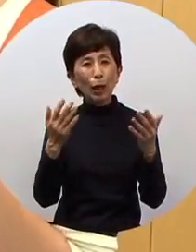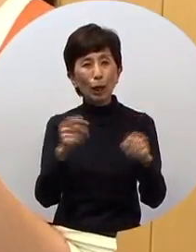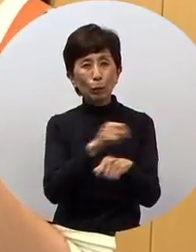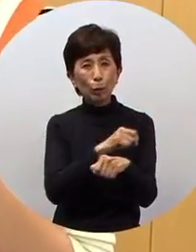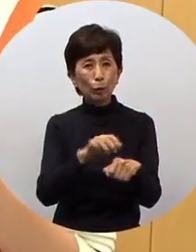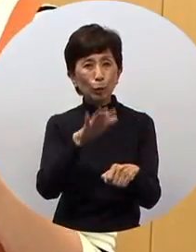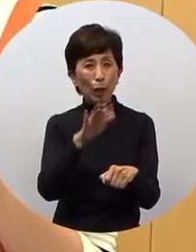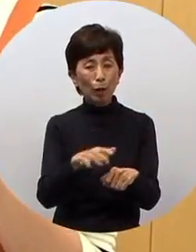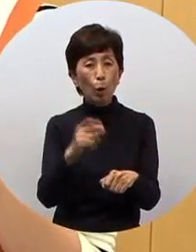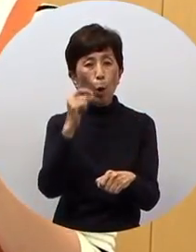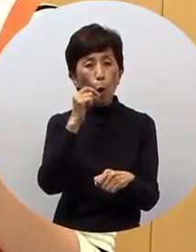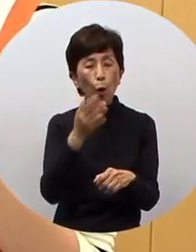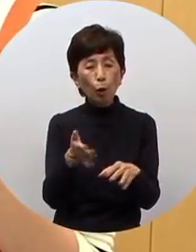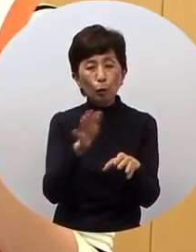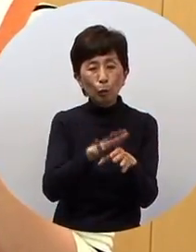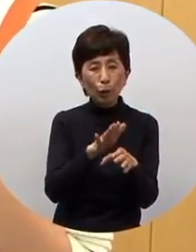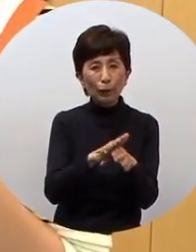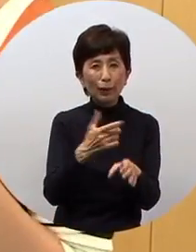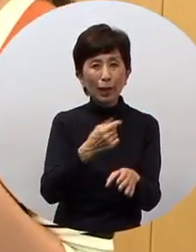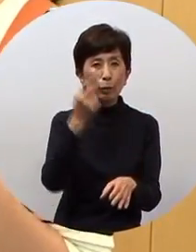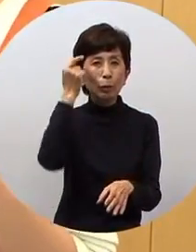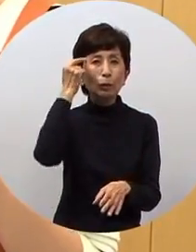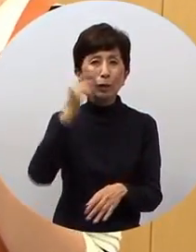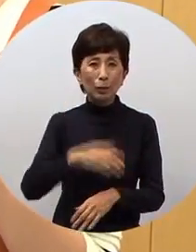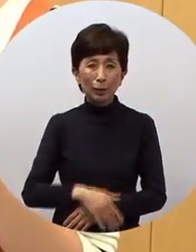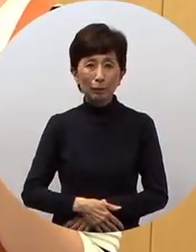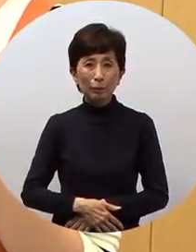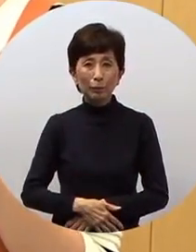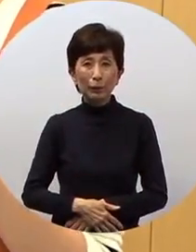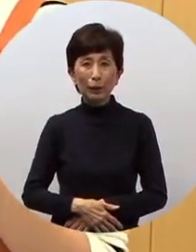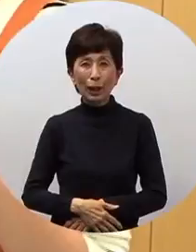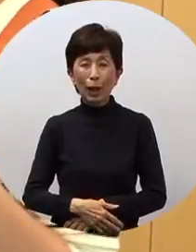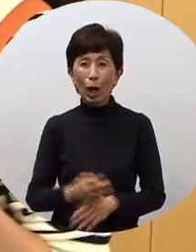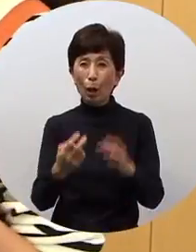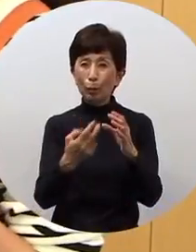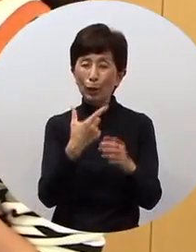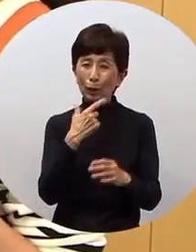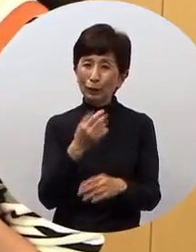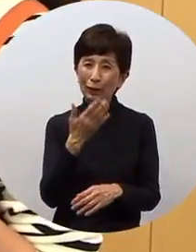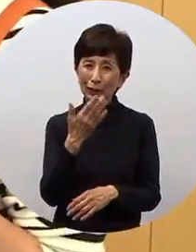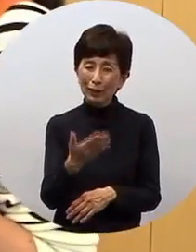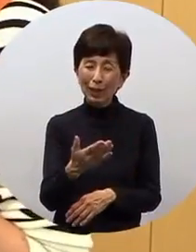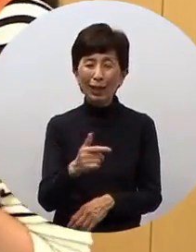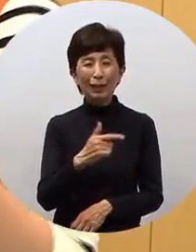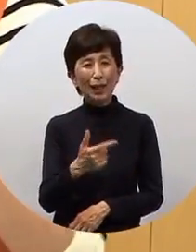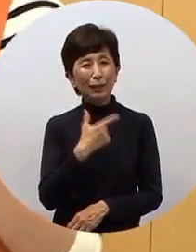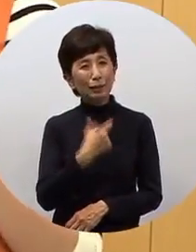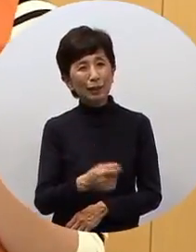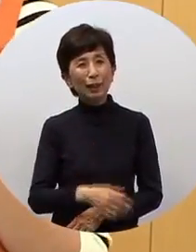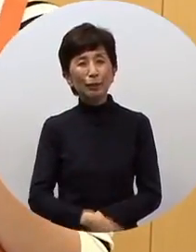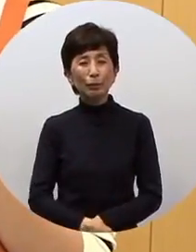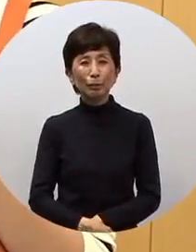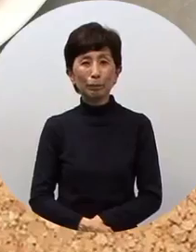、それをお米に染み込ませようと思ってます。 豚は好きですか？ 大好きです。